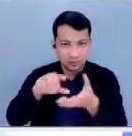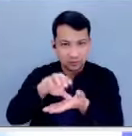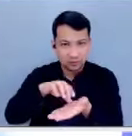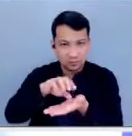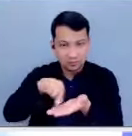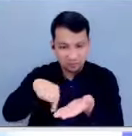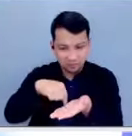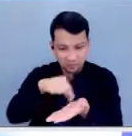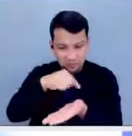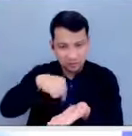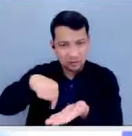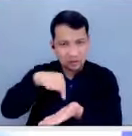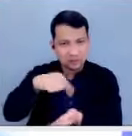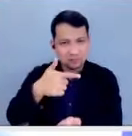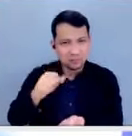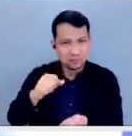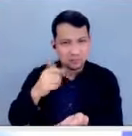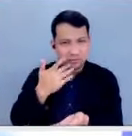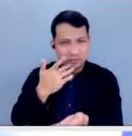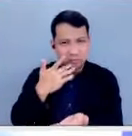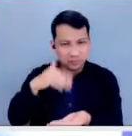Yes. Parang ang hirap niyang kainin.